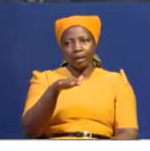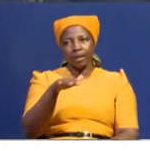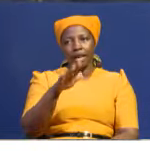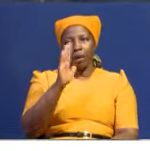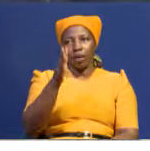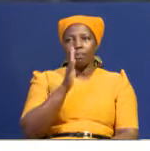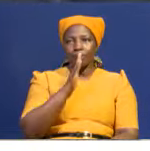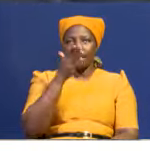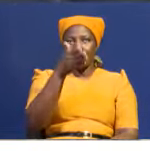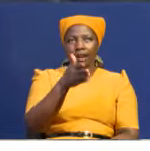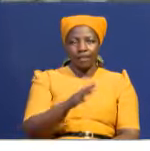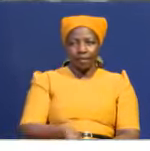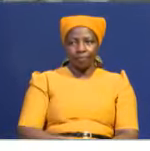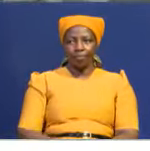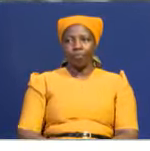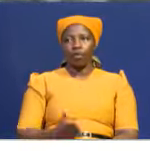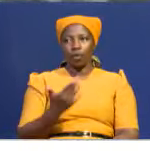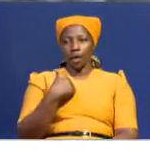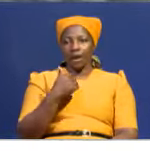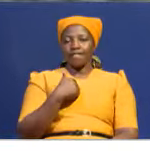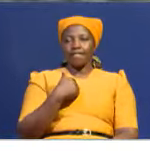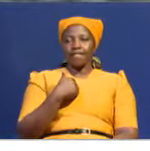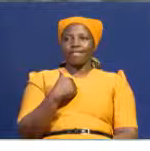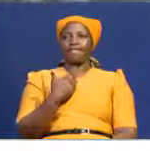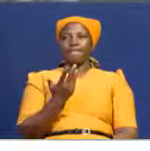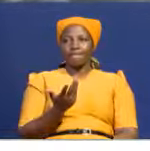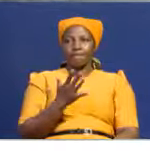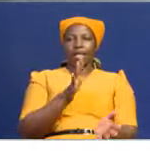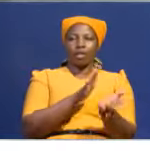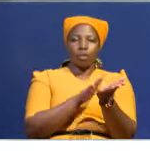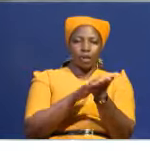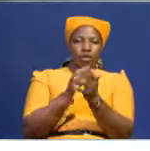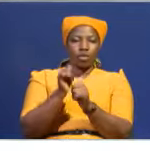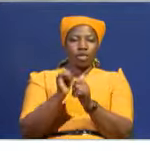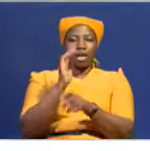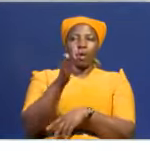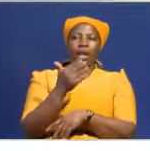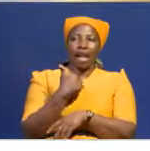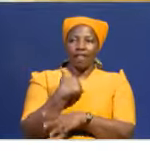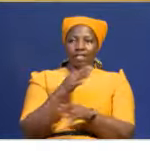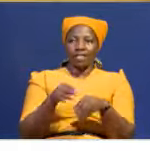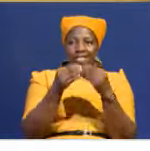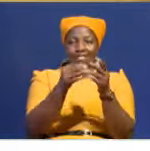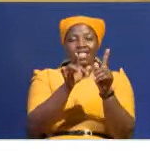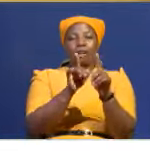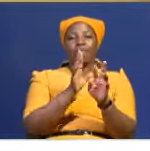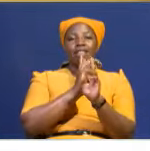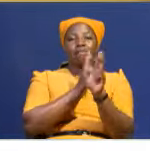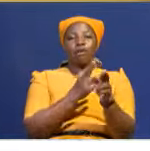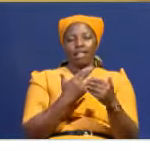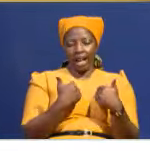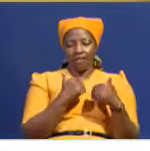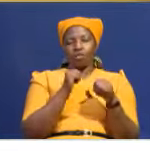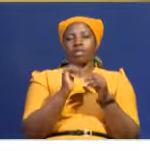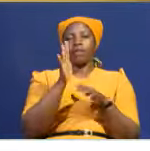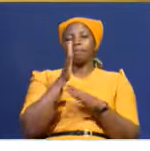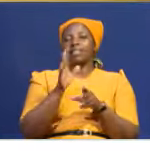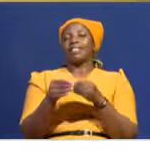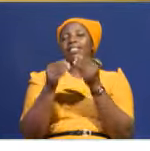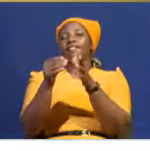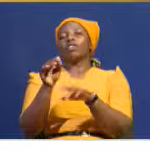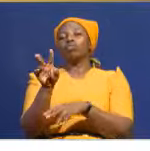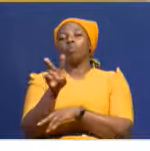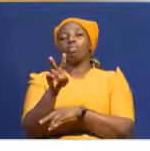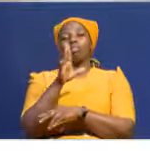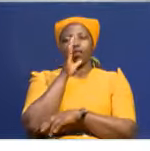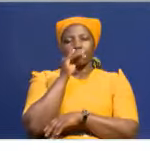kuzungumza ama kuzungumza na taifa. Kuna pendekezo za sheria ambazo watakuwa amezitoa, na kuna ile ripoti ambayo itapeanwa kwa maspika wote wawili